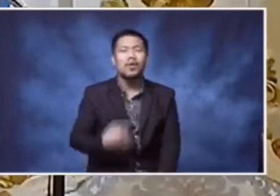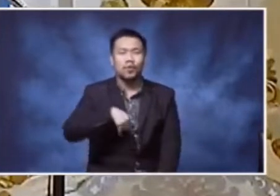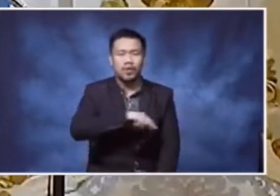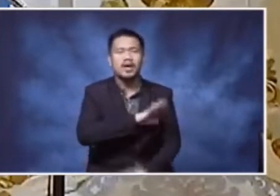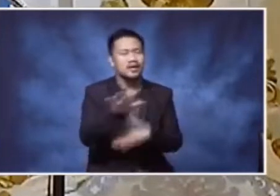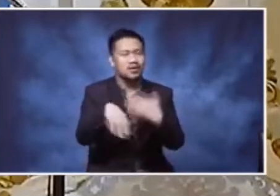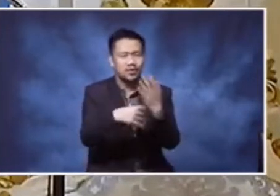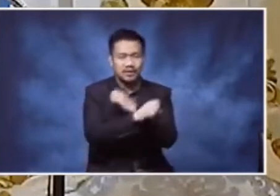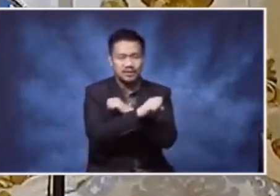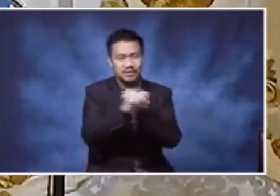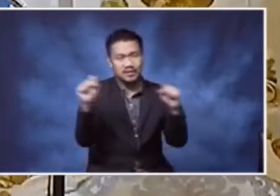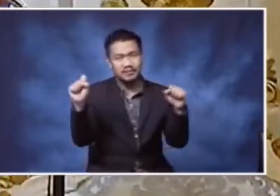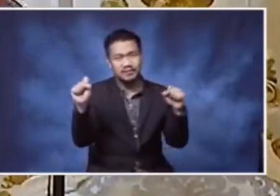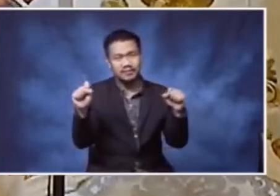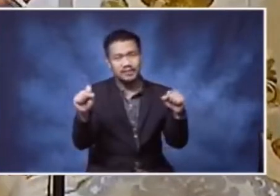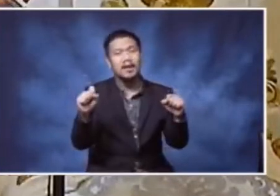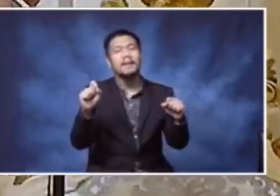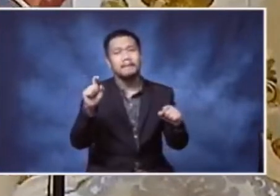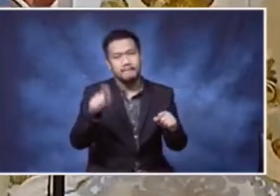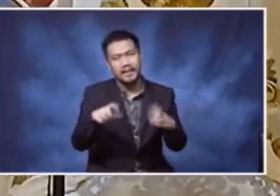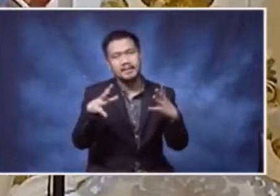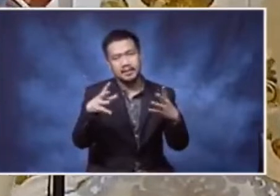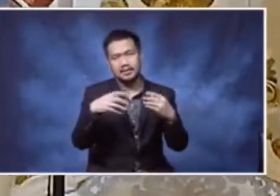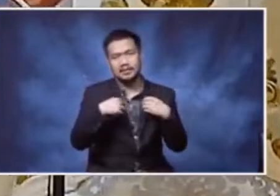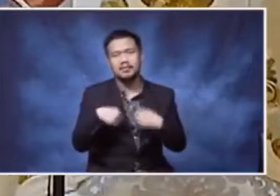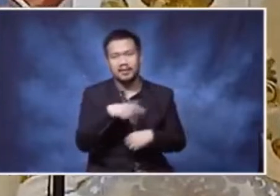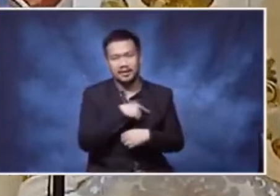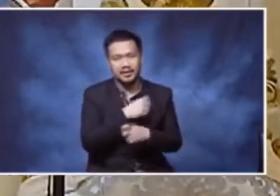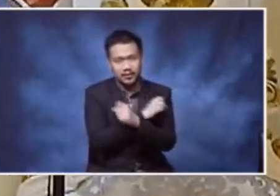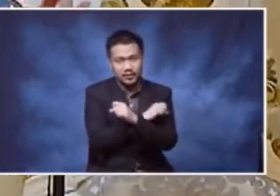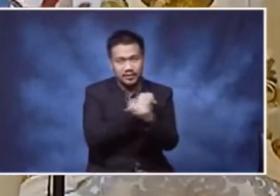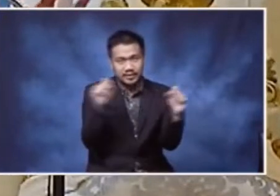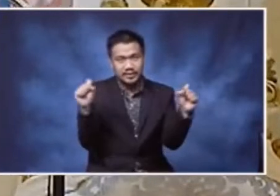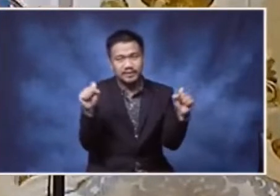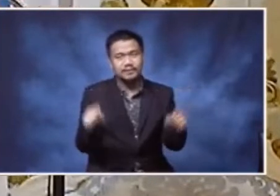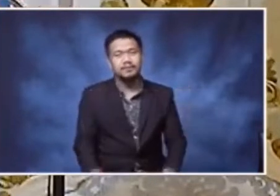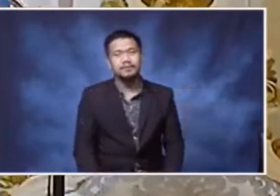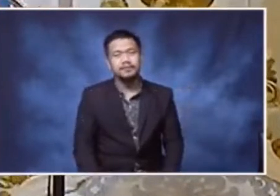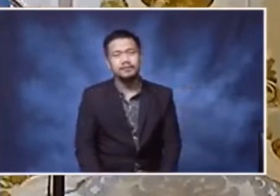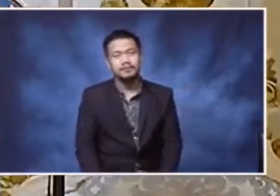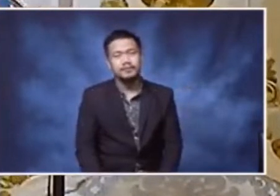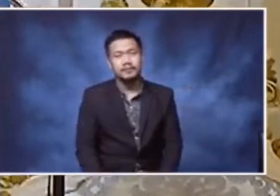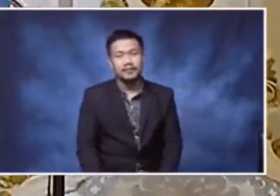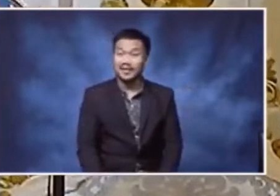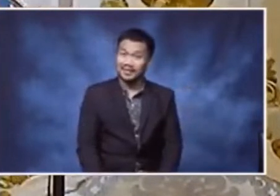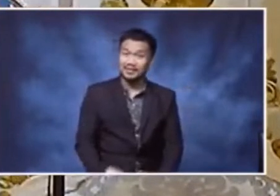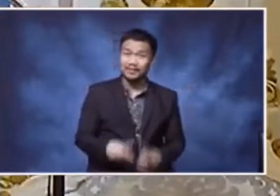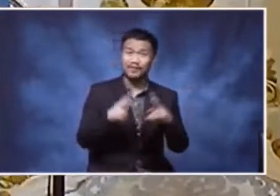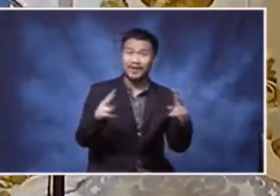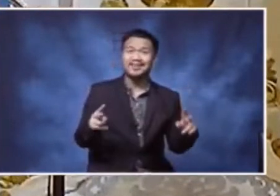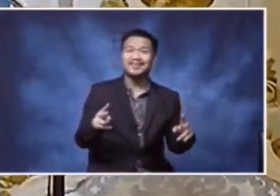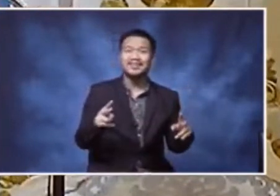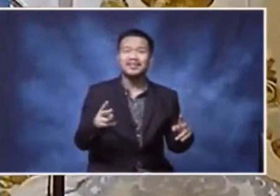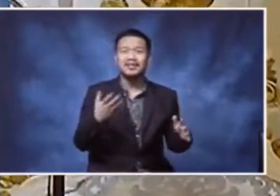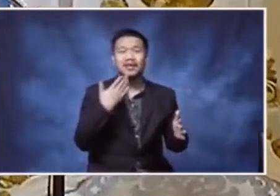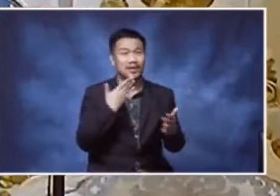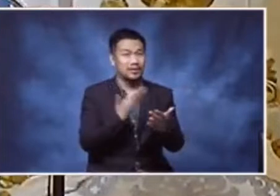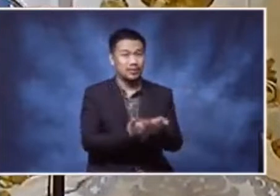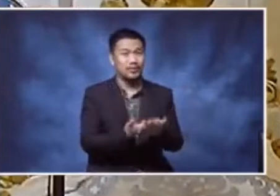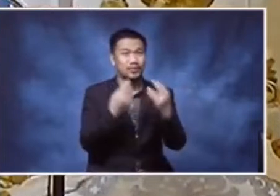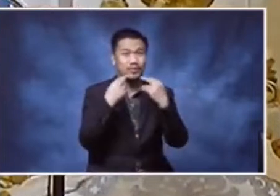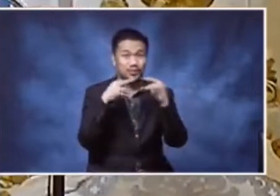na tayo. Tanggapin nyo na lang na kayo'y ligtas na. Hindi ba magandang balita?